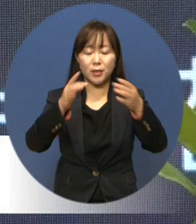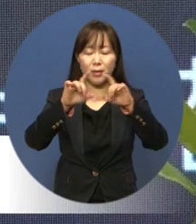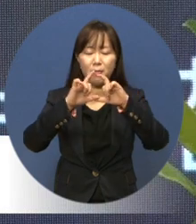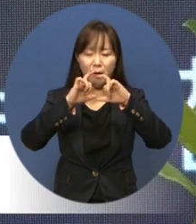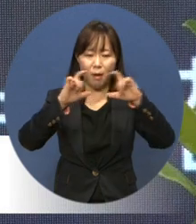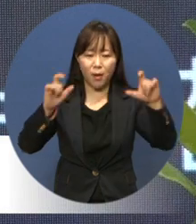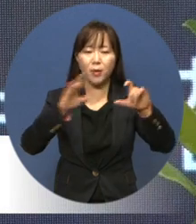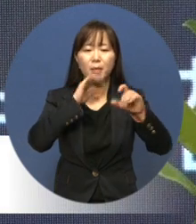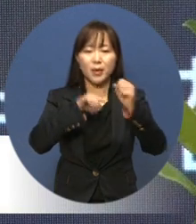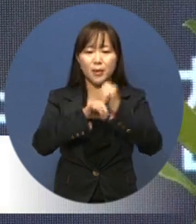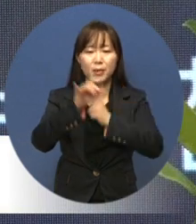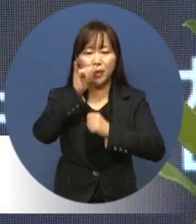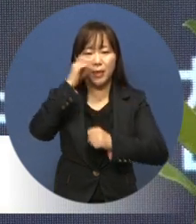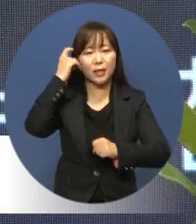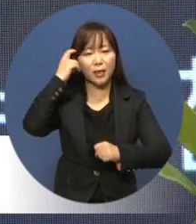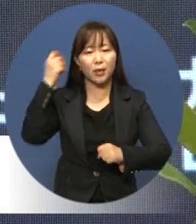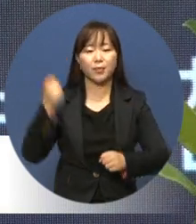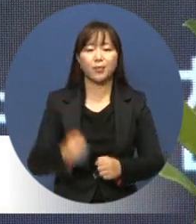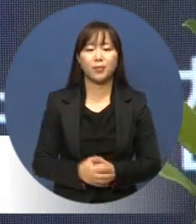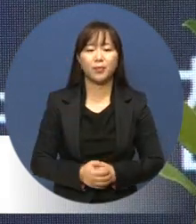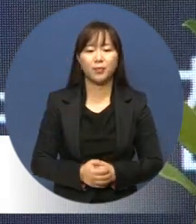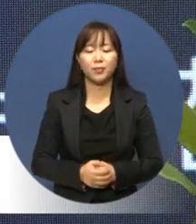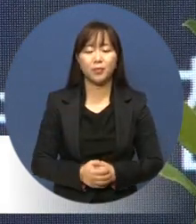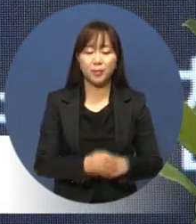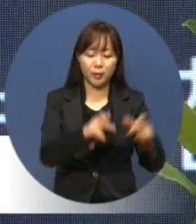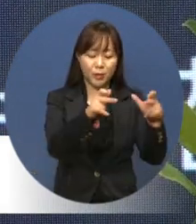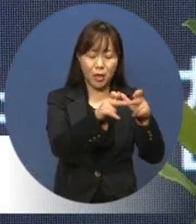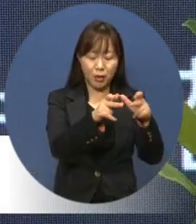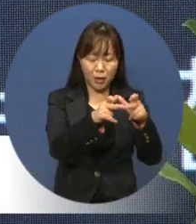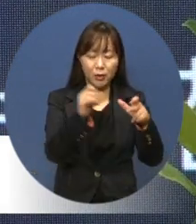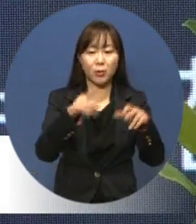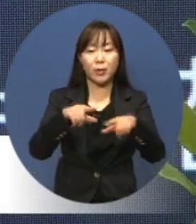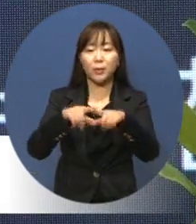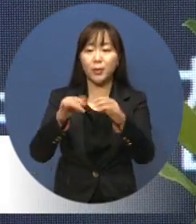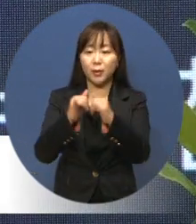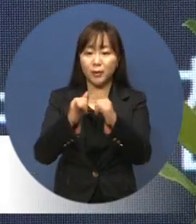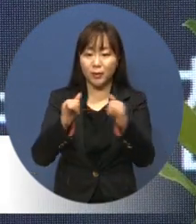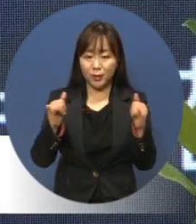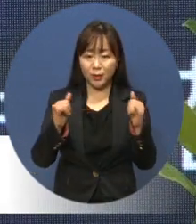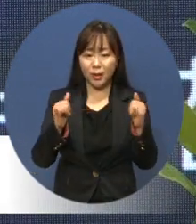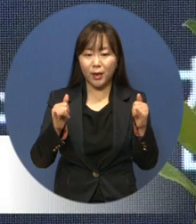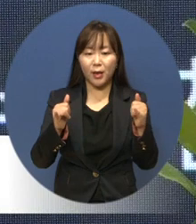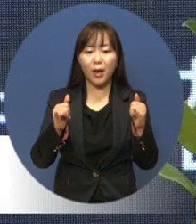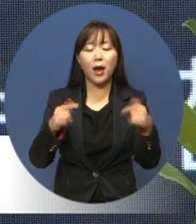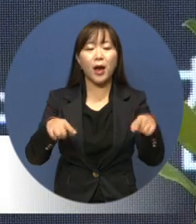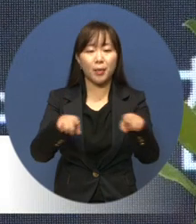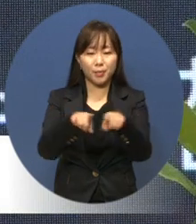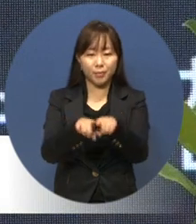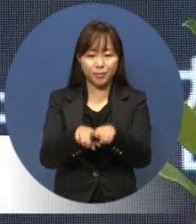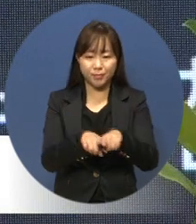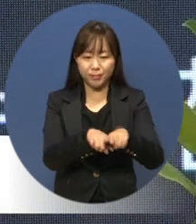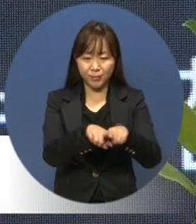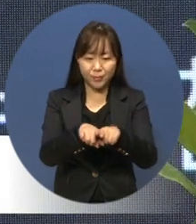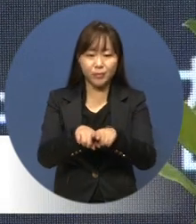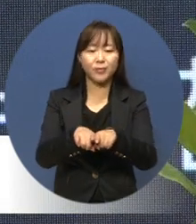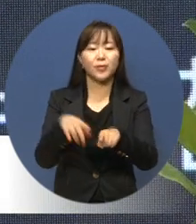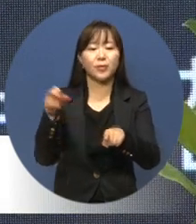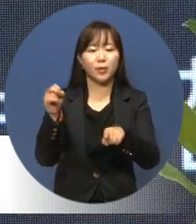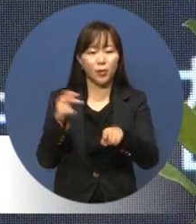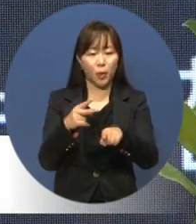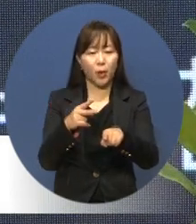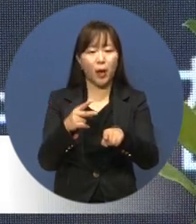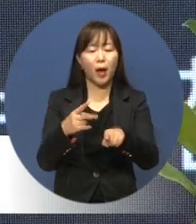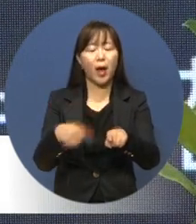매우 아주 뜻깊게 생각합니다. 장애인과 비장애인이 같은 길을 걷고